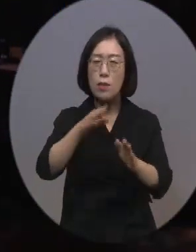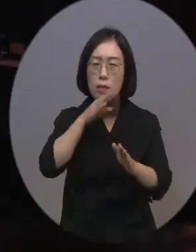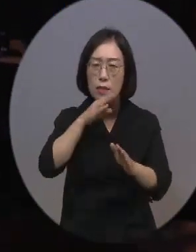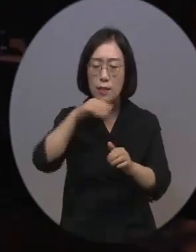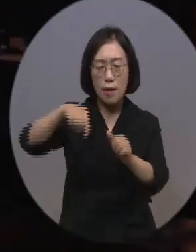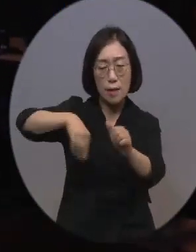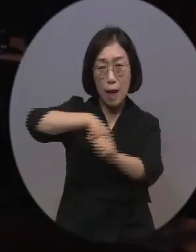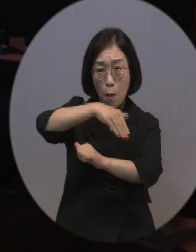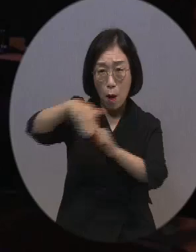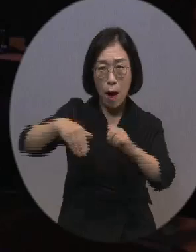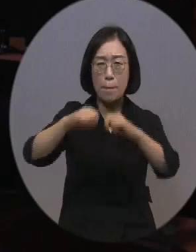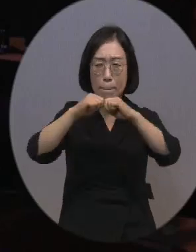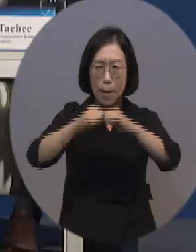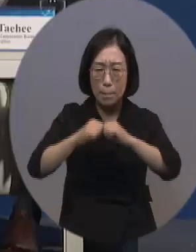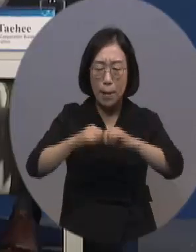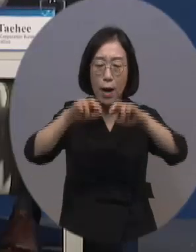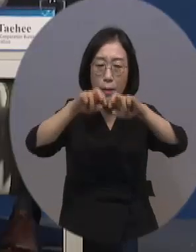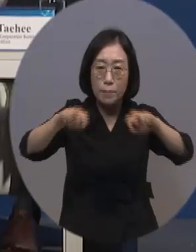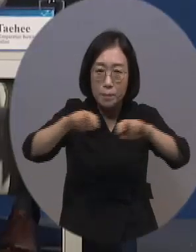주제였는데요.